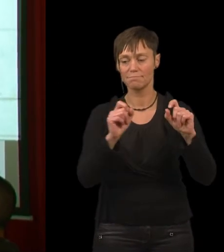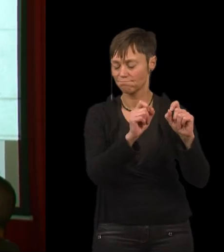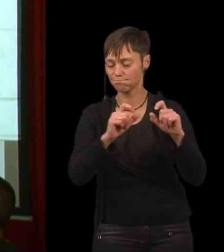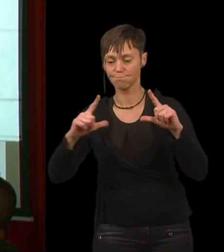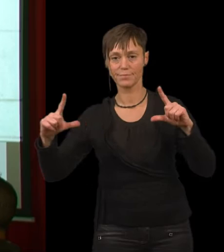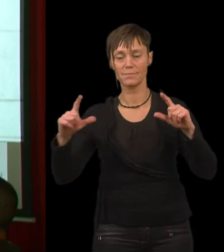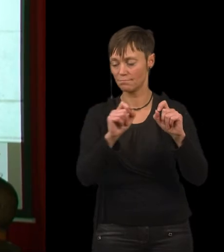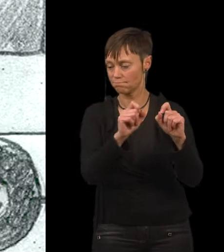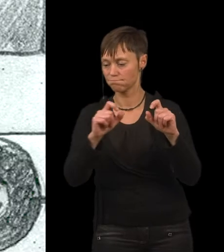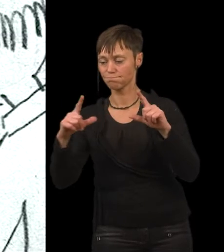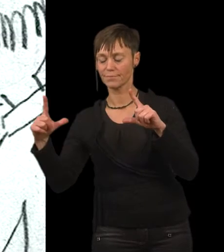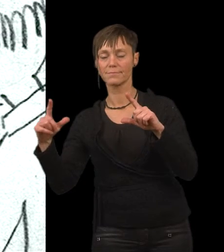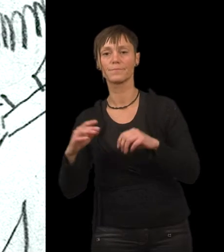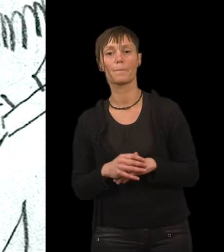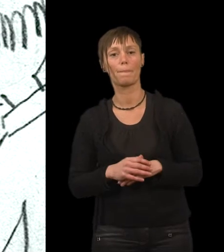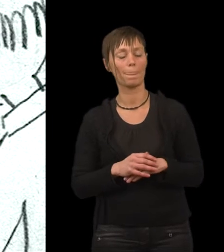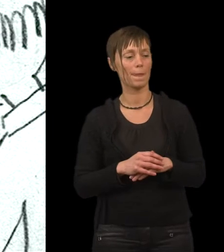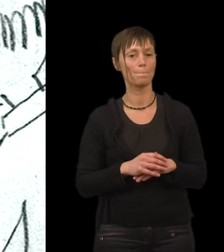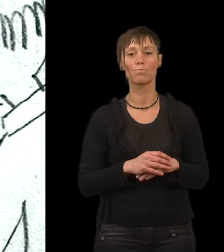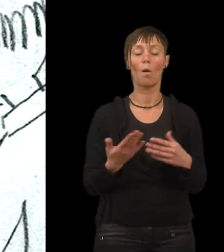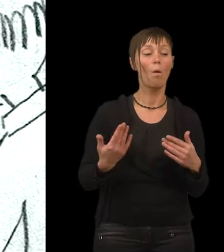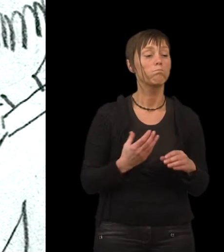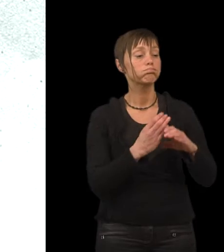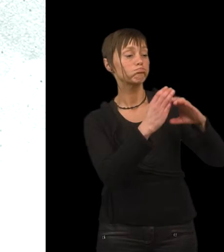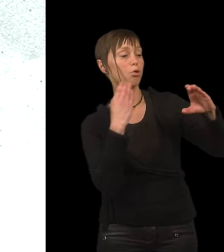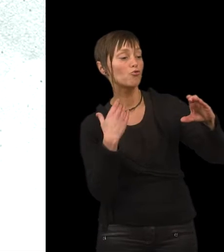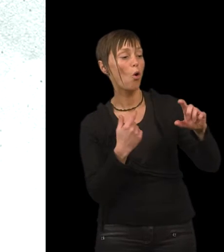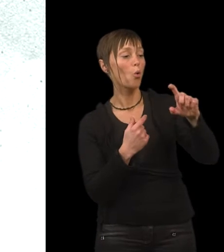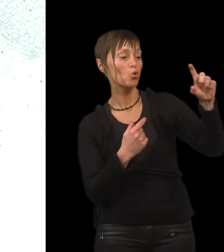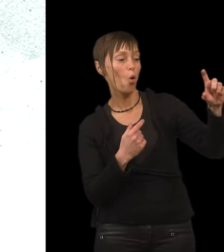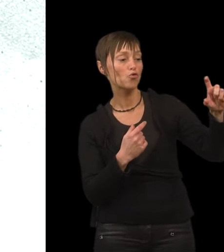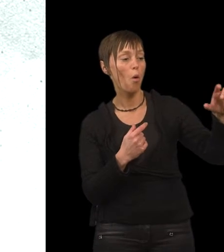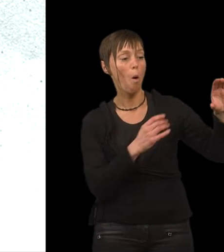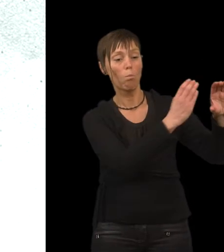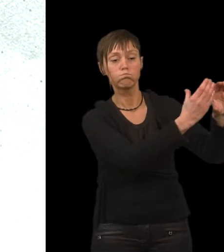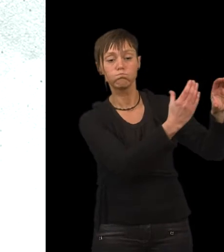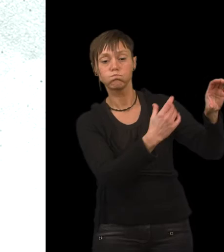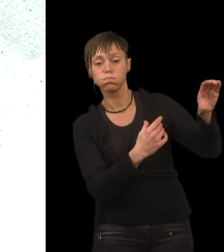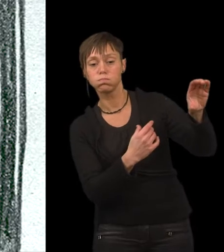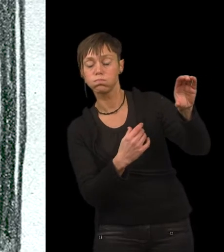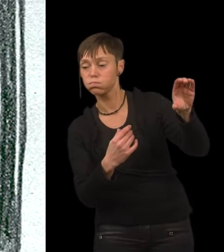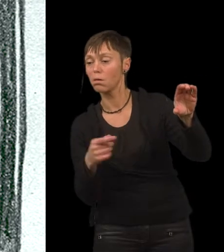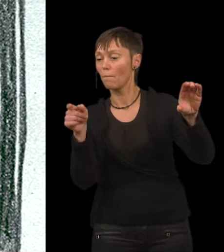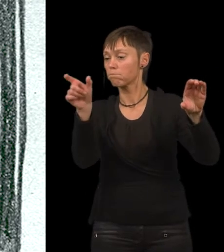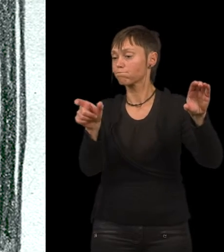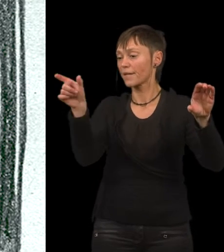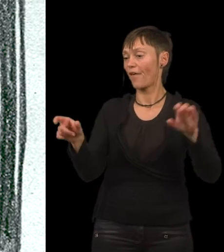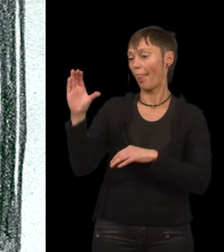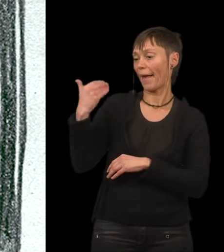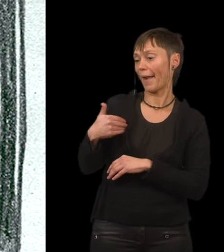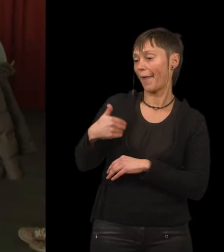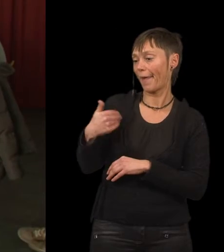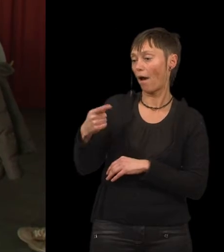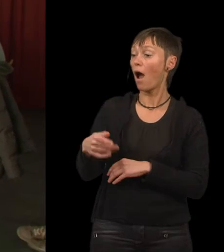la gauche. À la banque, Bruno et Brigitte sont derrière le guichet. 2 clients, dont Jacqueline. Ah, bonjour